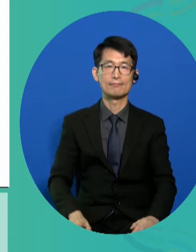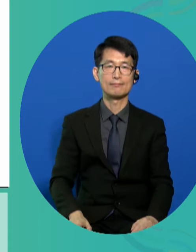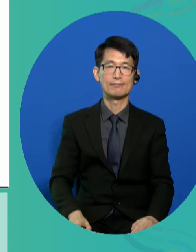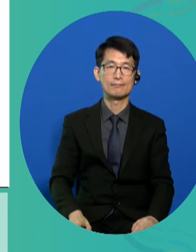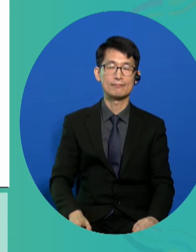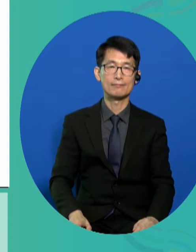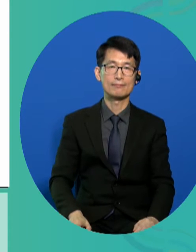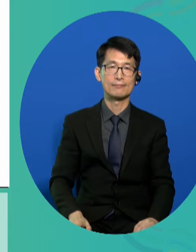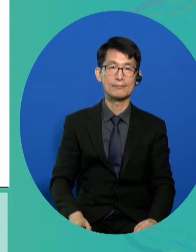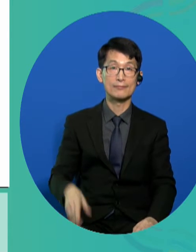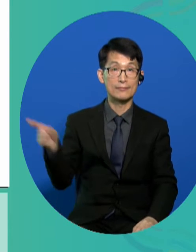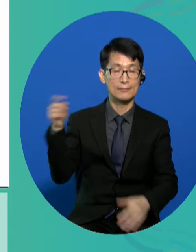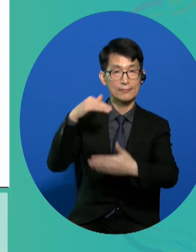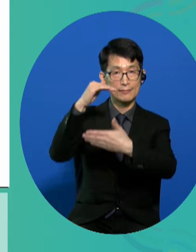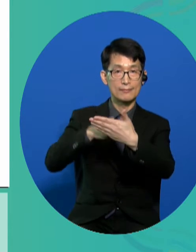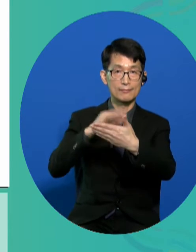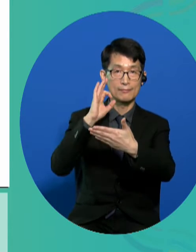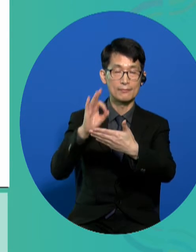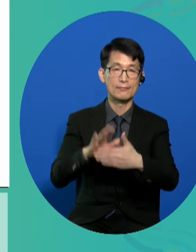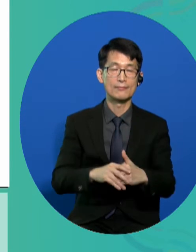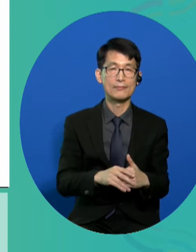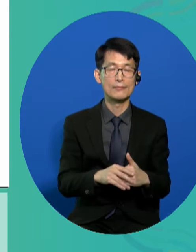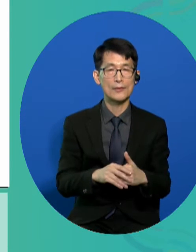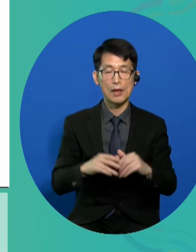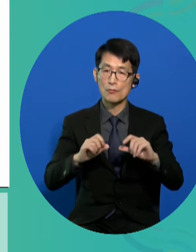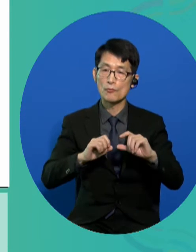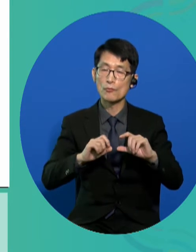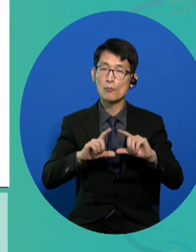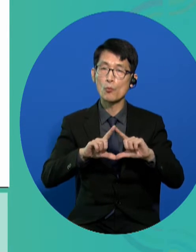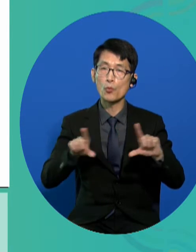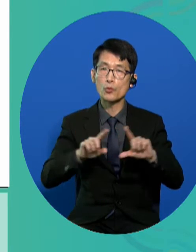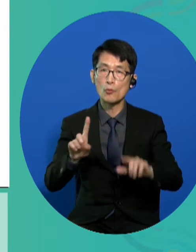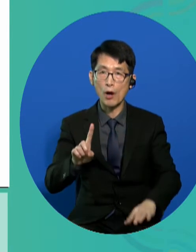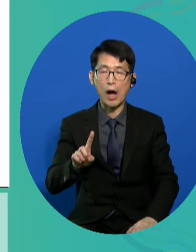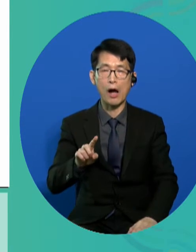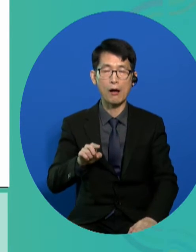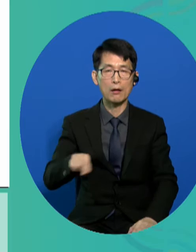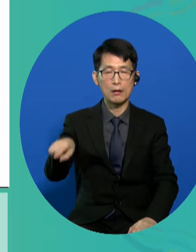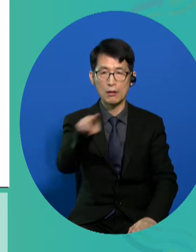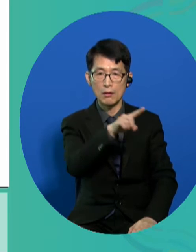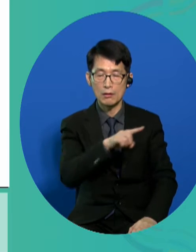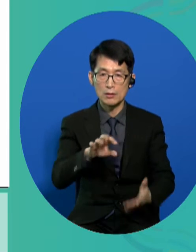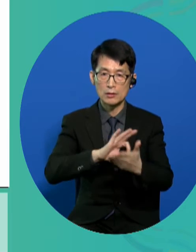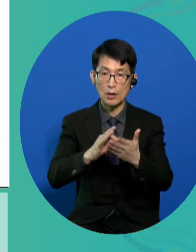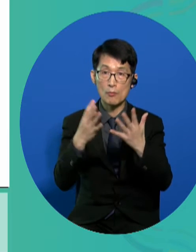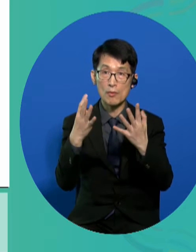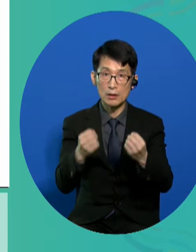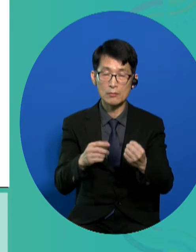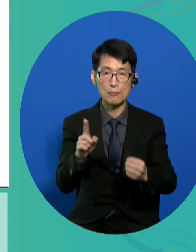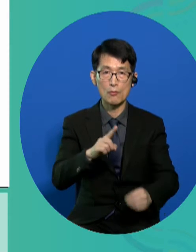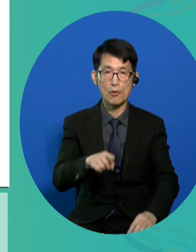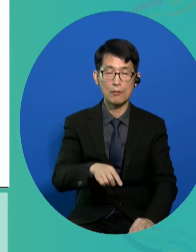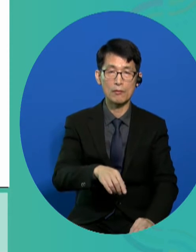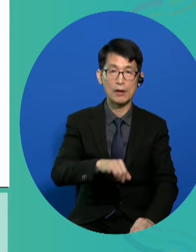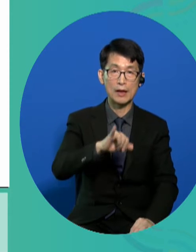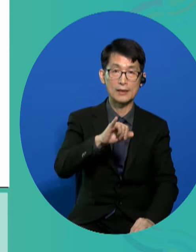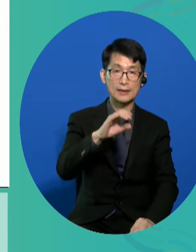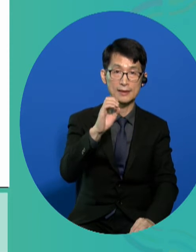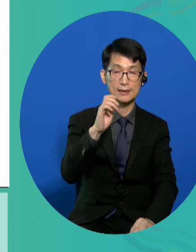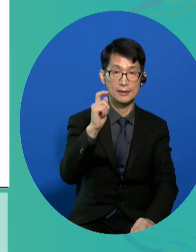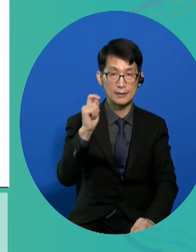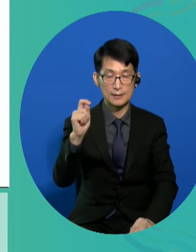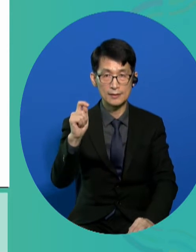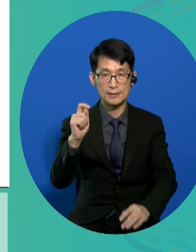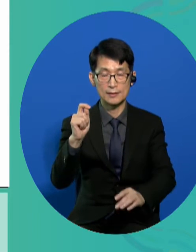이 장표를 보시면은요, 전반적으로 우수한 성적을 보인 상위 국가들이 ICT 접근성과 포용성에 있어서